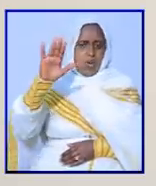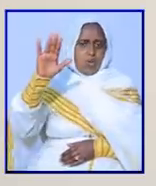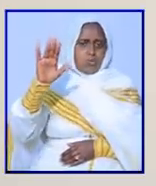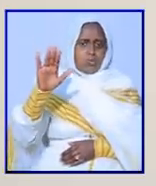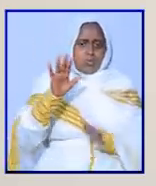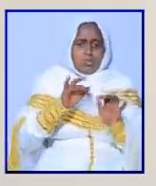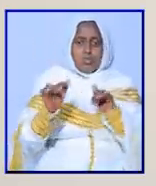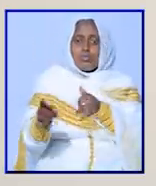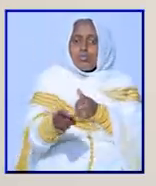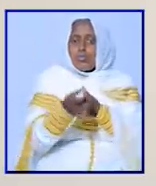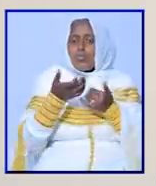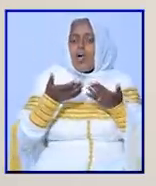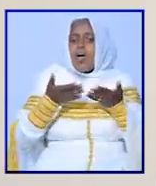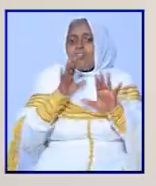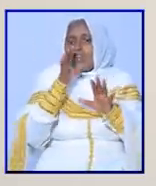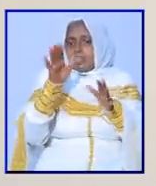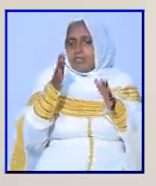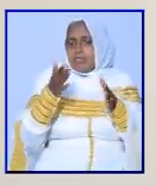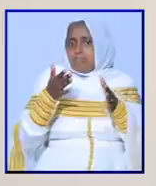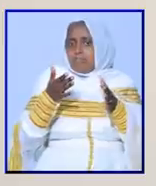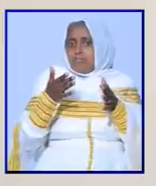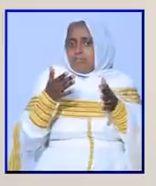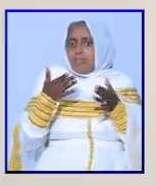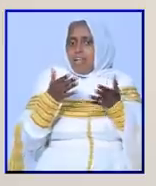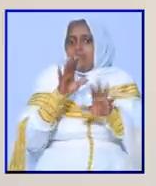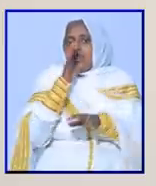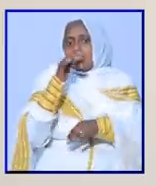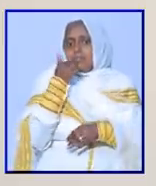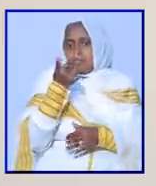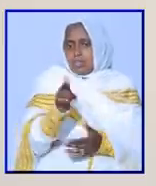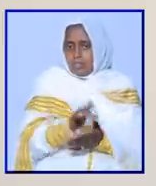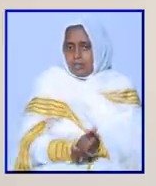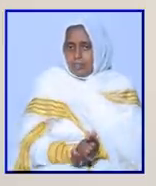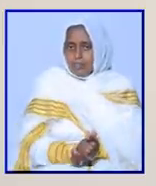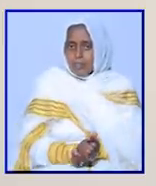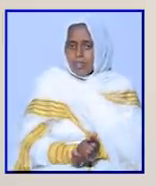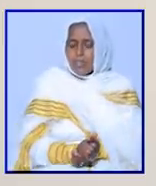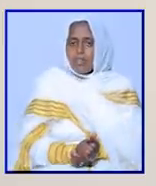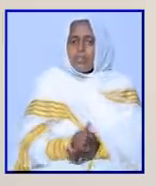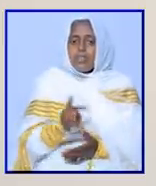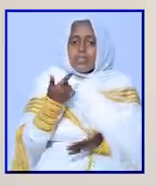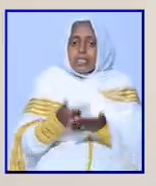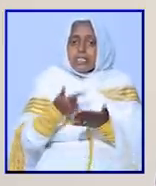እንጂ አላዋቂዎች እንድትሆኑ አንፈልግም አንፈቅድም